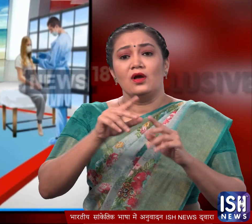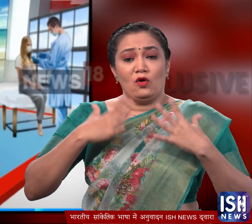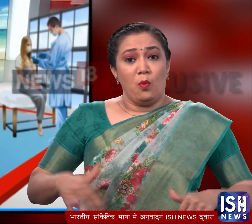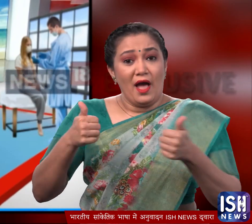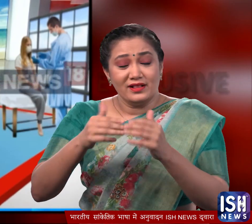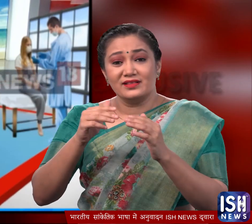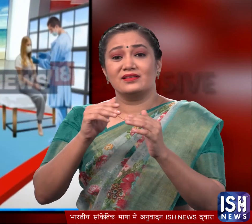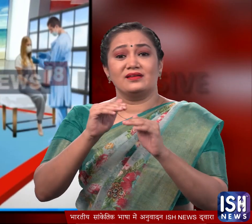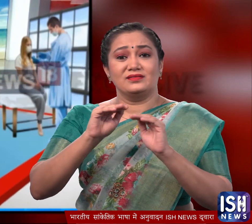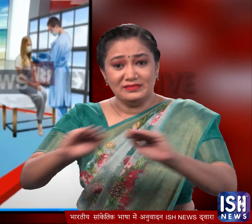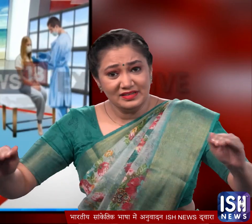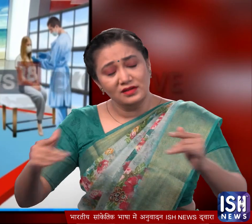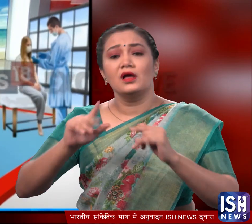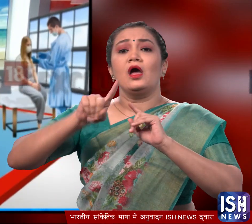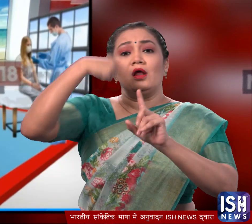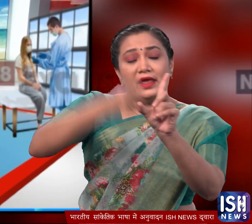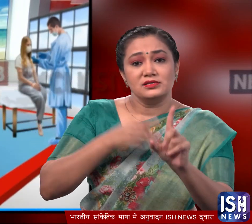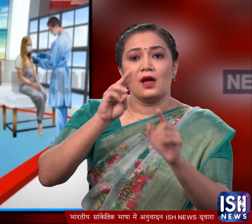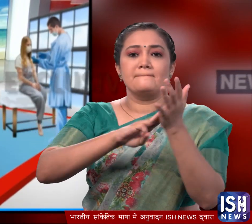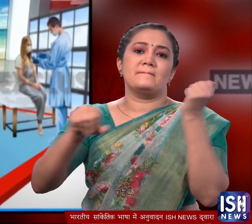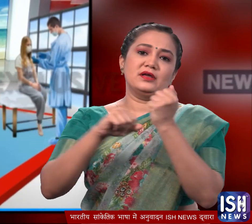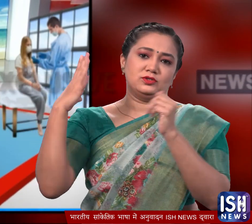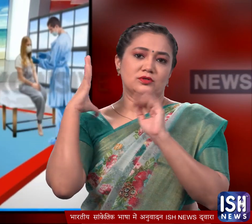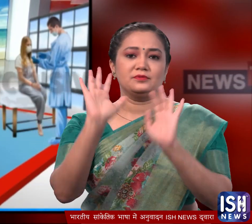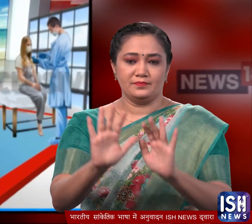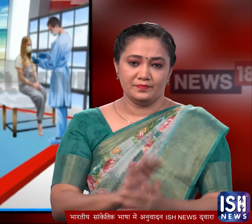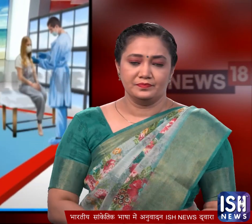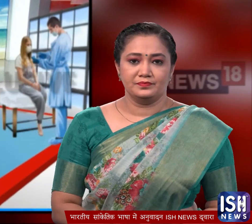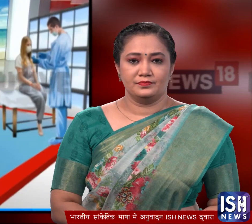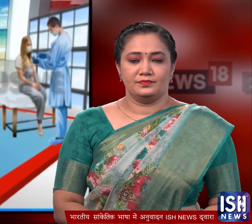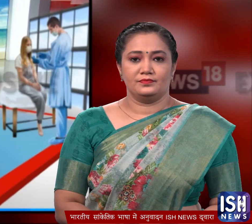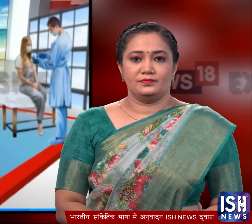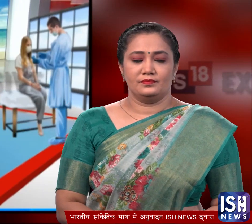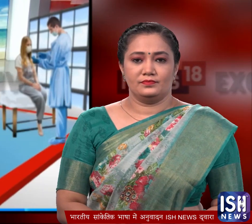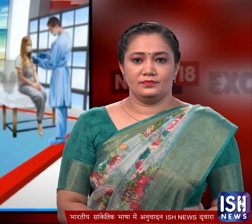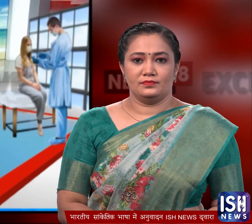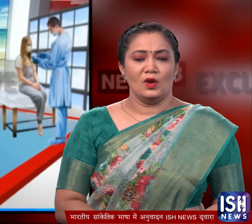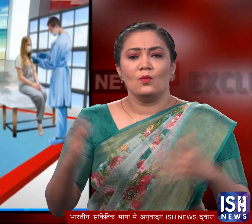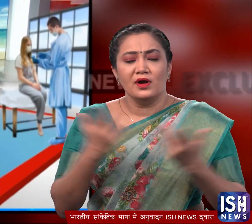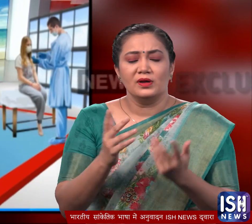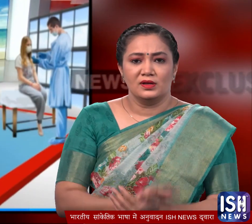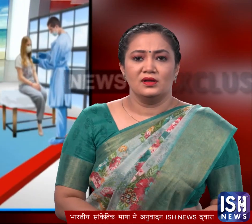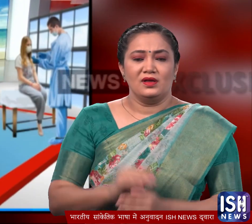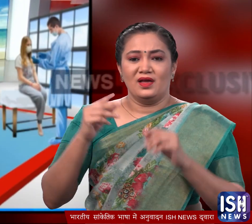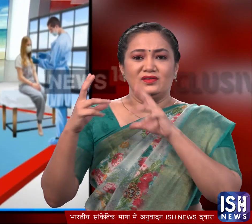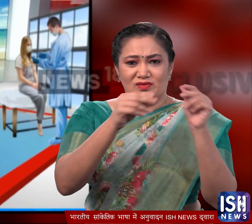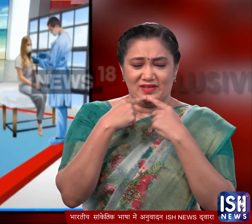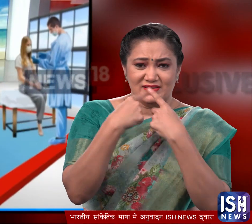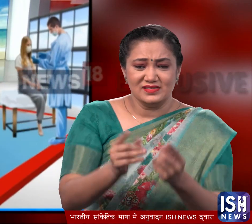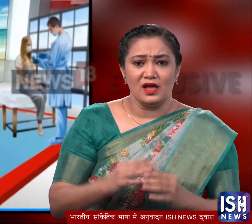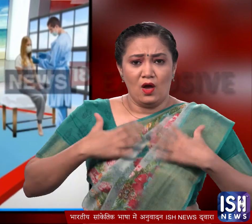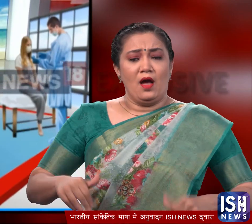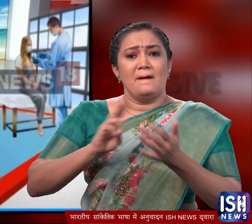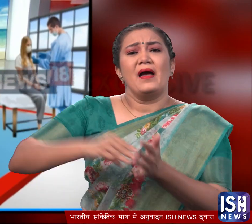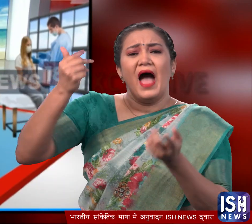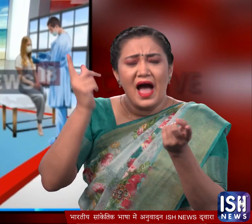के स्वस्थ बच्चों को वैक्सीन के लिए अगले साल मार्च तक इंतजार करना पड़ेगा। ऐसा इसलिए क्योंकि जानकारों का दावा है कि